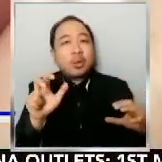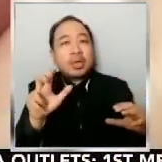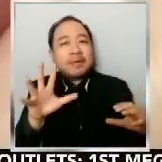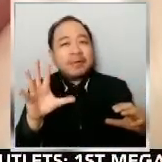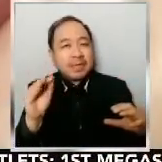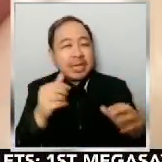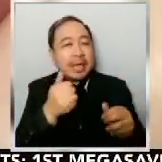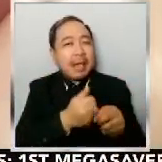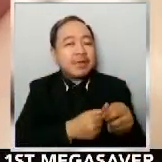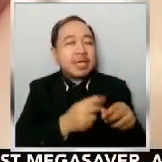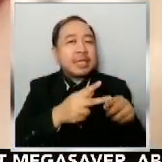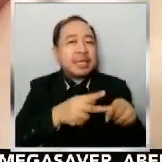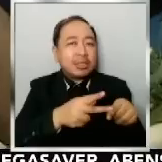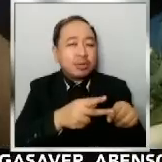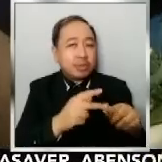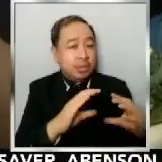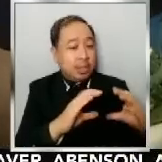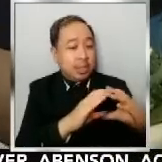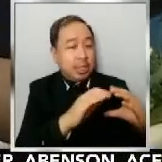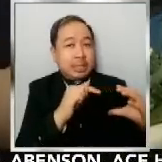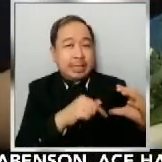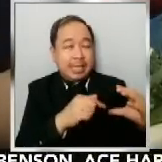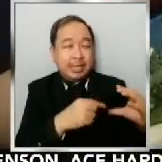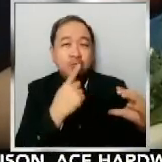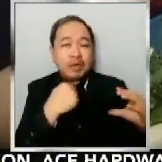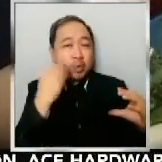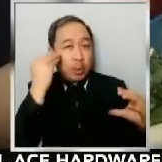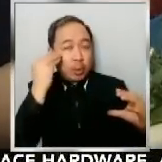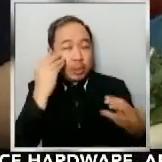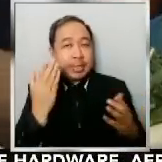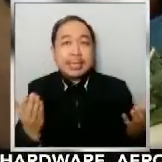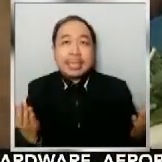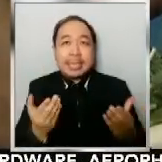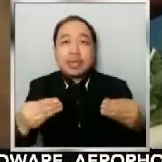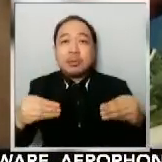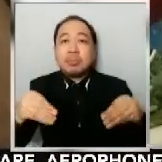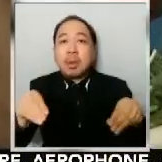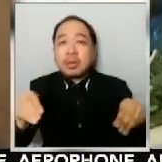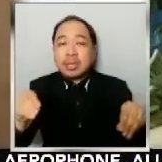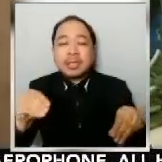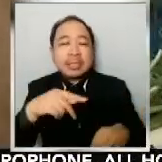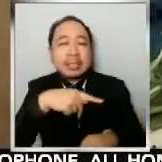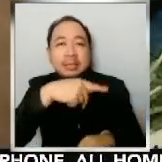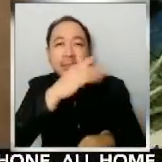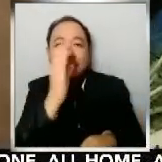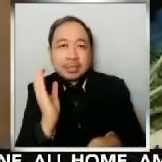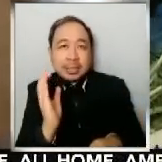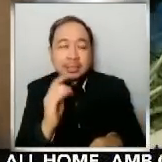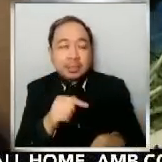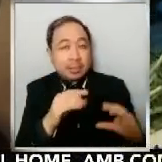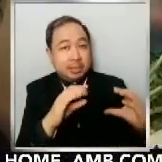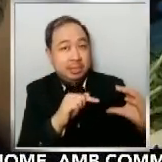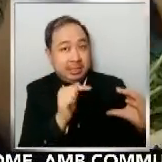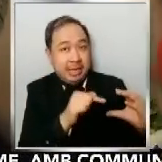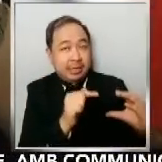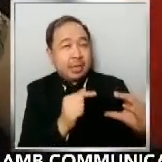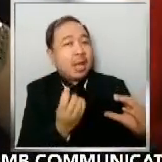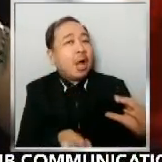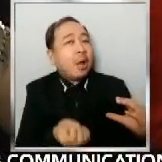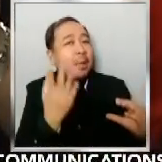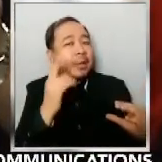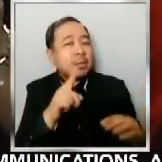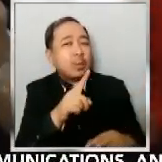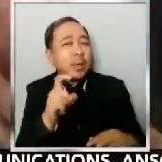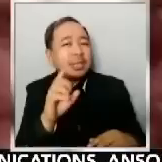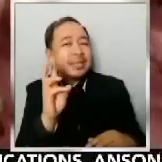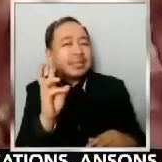ng ganitong kalaking pulang sibuyas dito sa Talipapa sa Pasay City. Ang isang ito nagkakahalaga ng